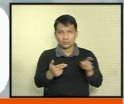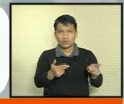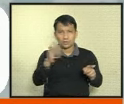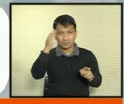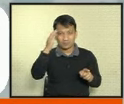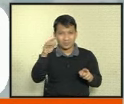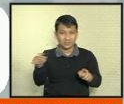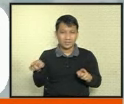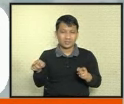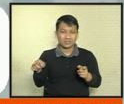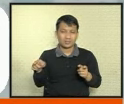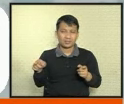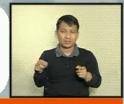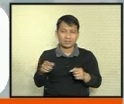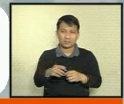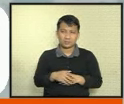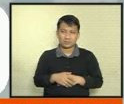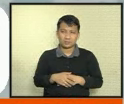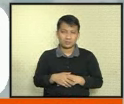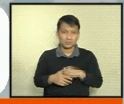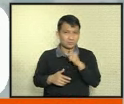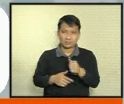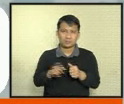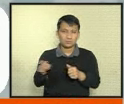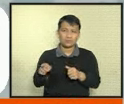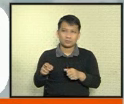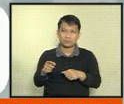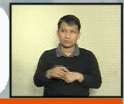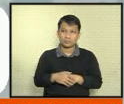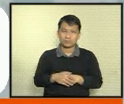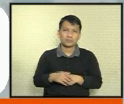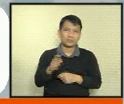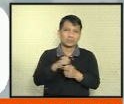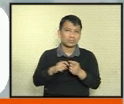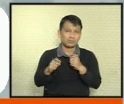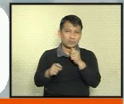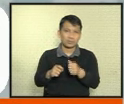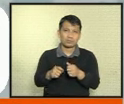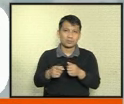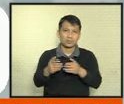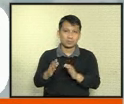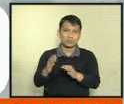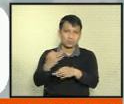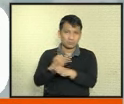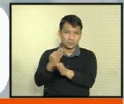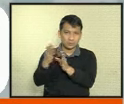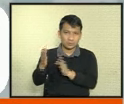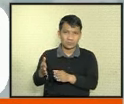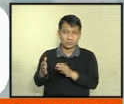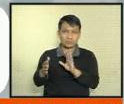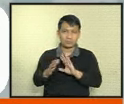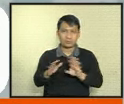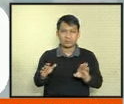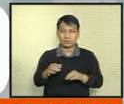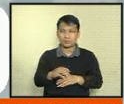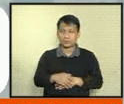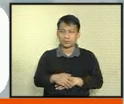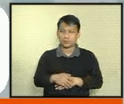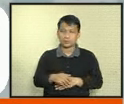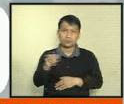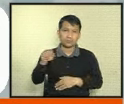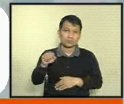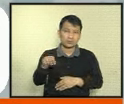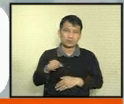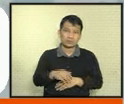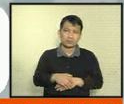alam naman yes, natin po, yung pamimik... We will not tolerate that, Idol. We will not tolerate it. Exactly. Di ba, ma'am, yung pamimikser, you will not tolerate it? Tama, madam? Yes,